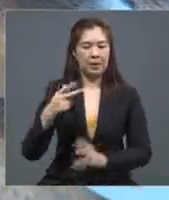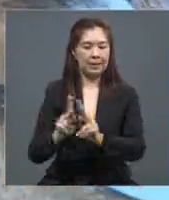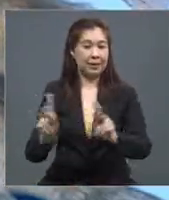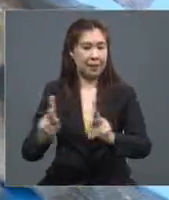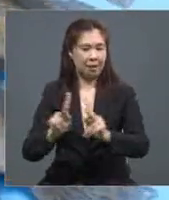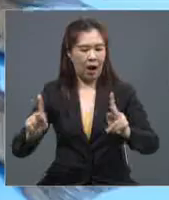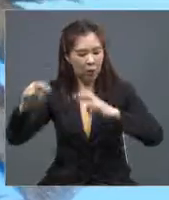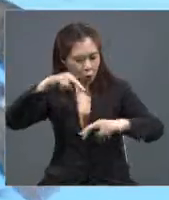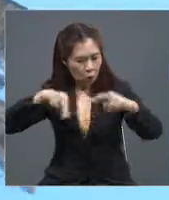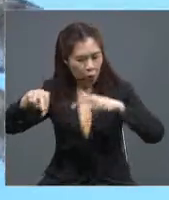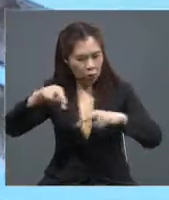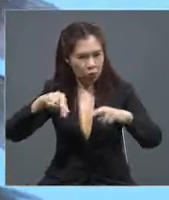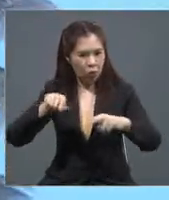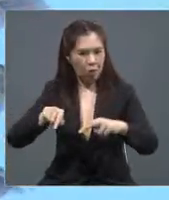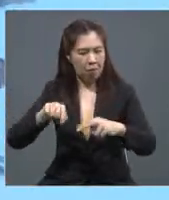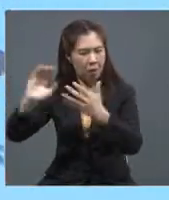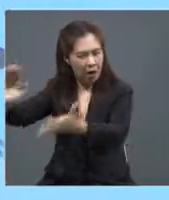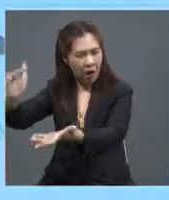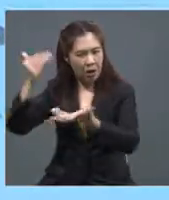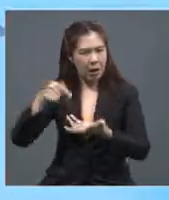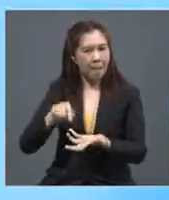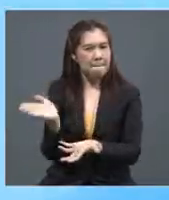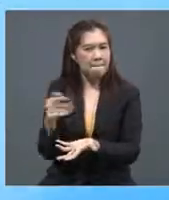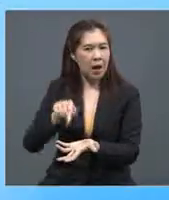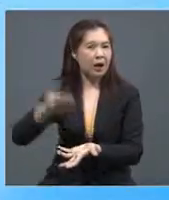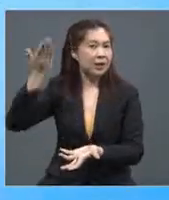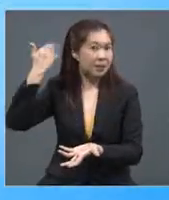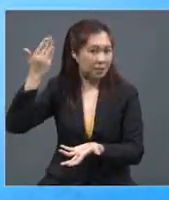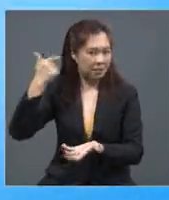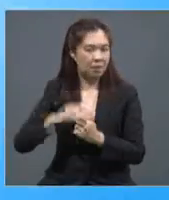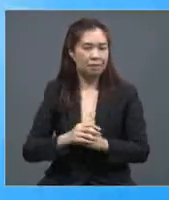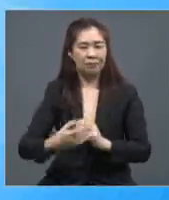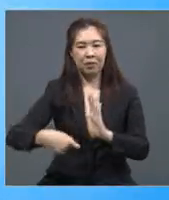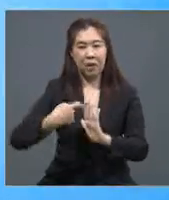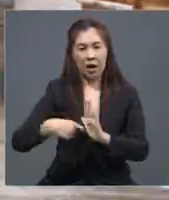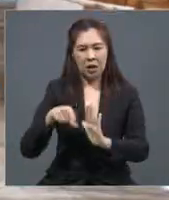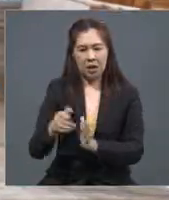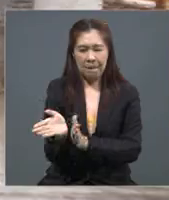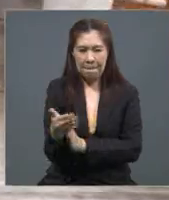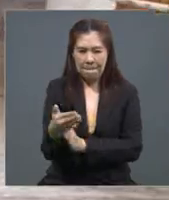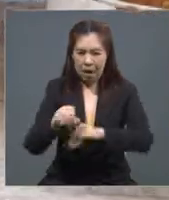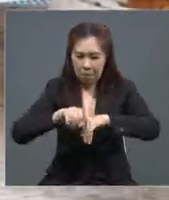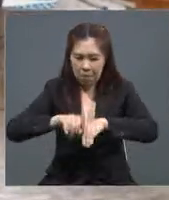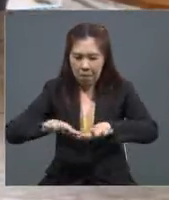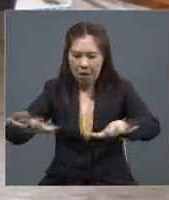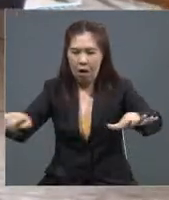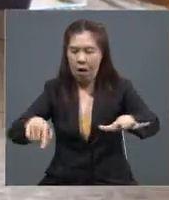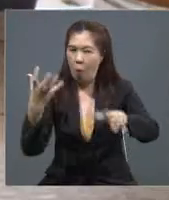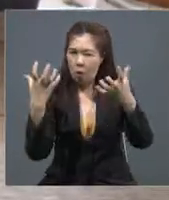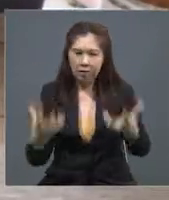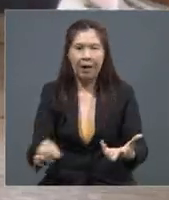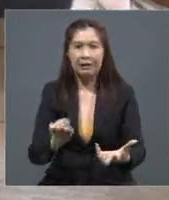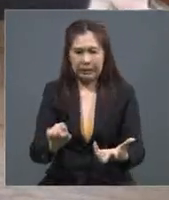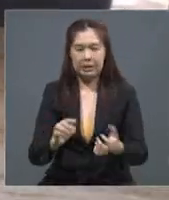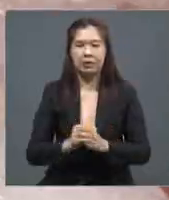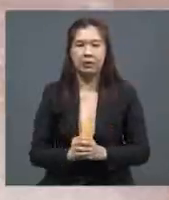เท็จจริงเกี่ยวกับเรื่องของการนำเข้าปลาหมอคาดำที่ผ่านมาแล้วก็สาเหตุที่ทำให้เกิดการแพร่ระบาดอย่างรุนแรงค่ะโดยให้